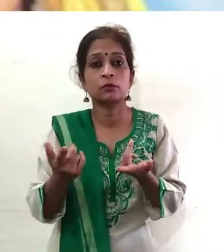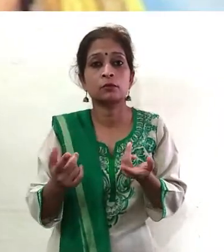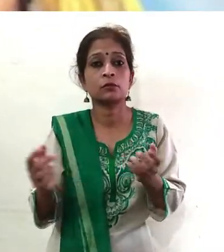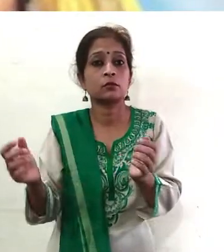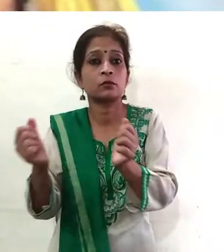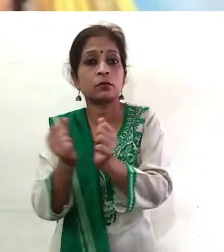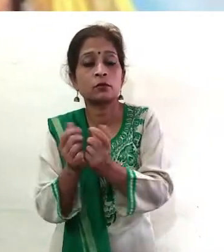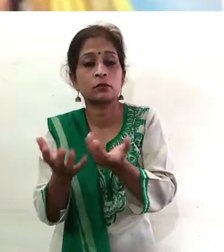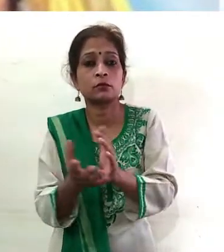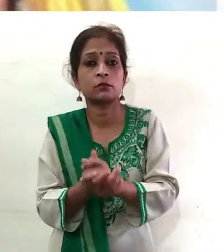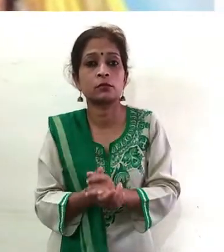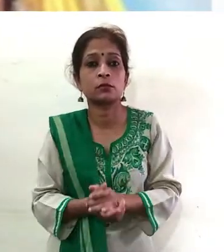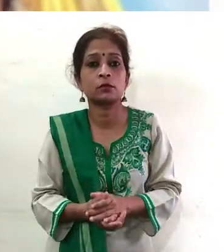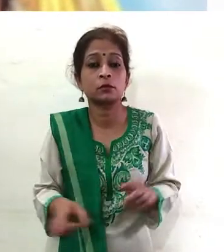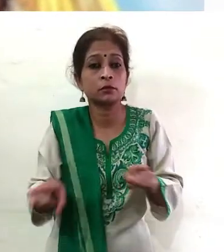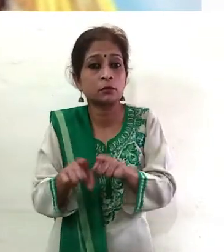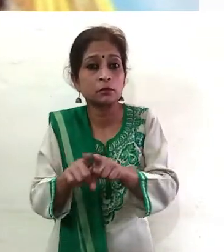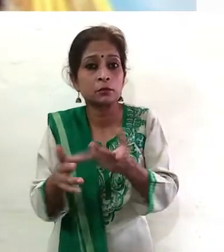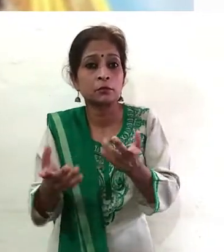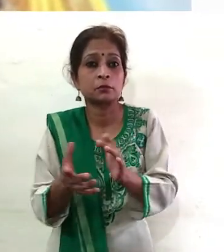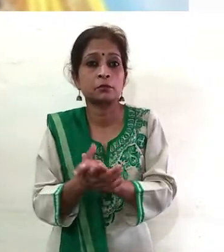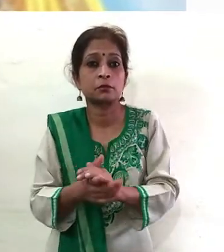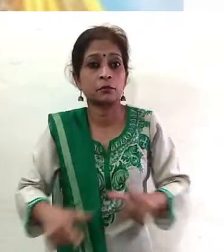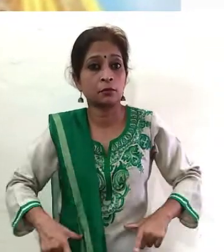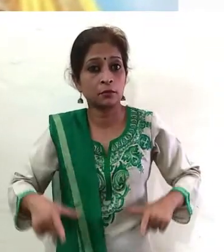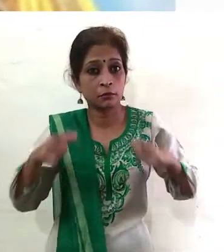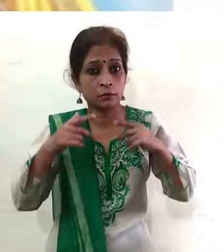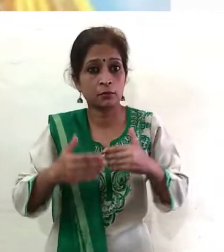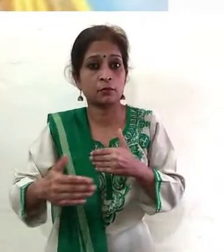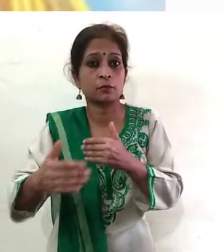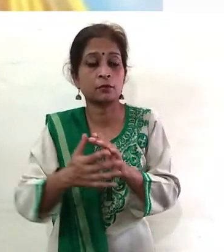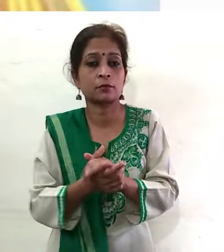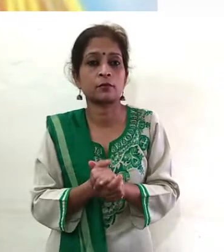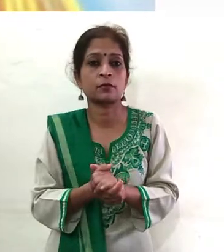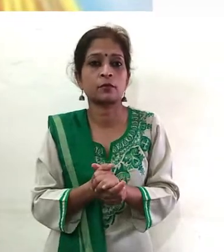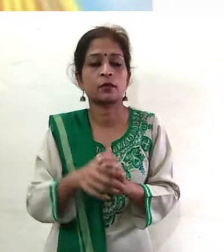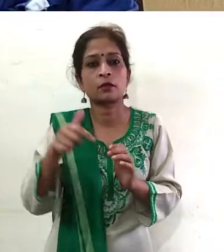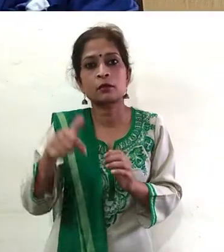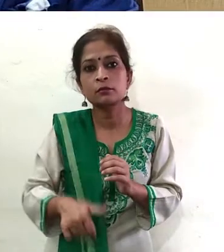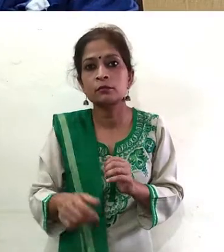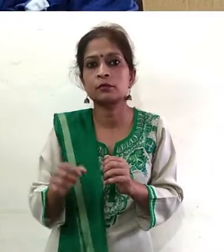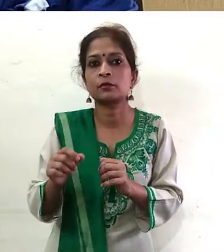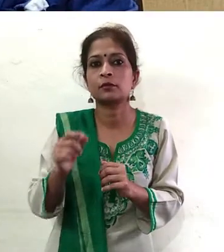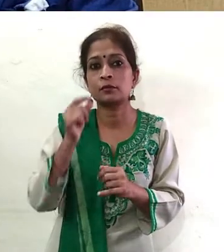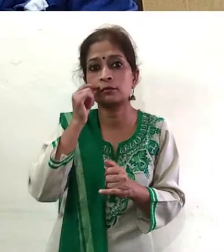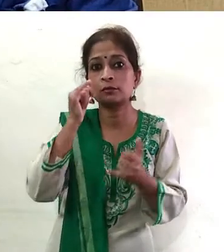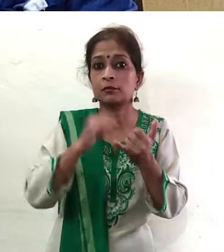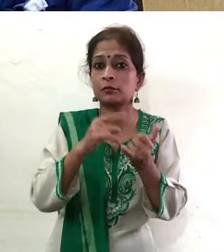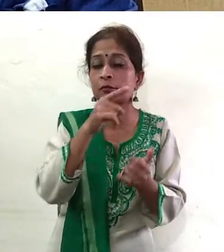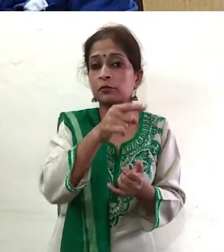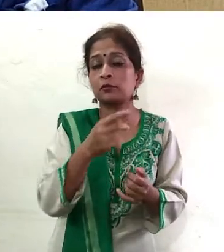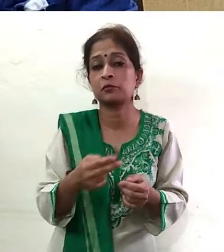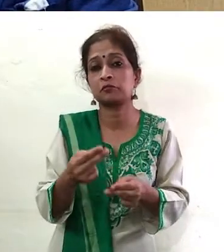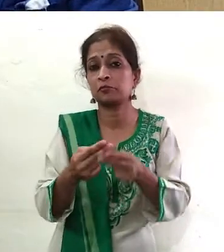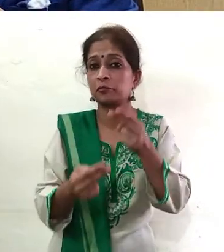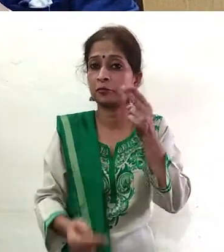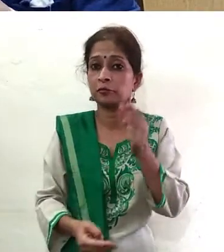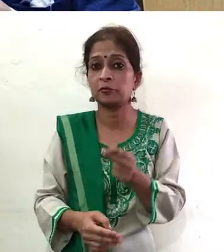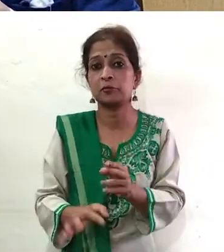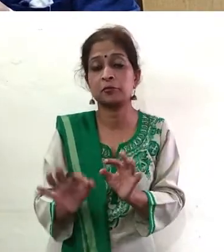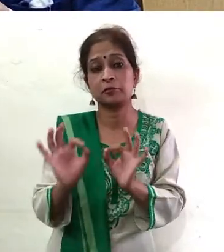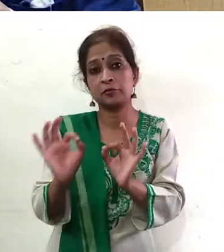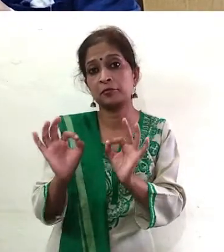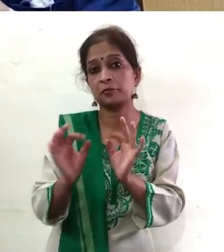साथ बिल्कुल उसी स्थिति में रह सकते हैं जैसे कि इन जी सर आपने शकुनी मामा की कहानी बहुत ही रोचक